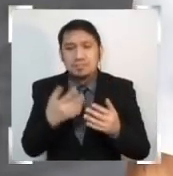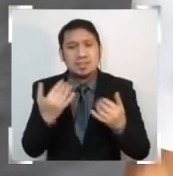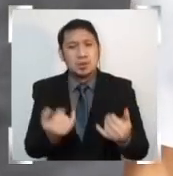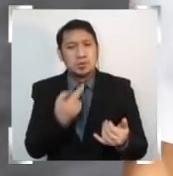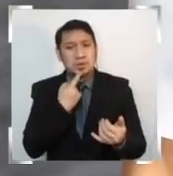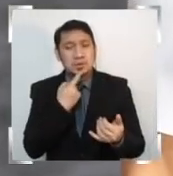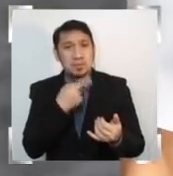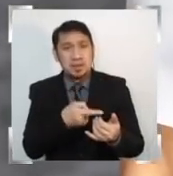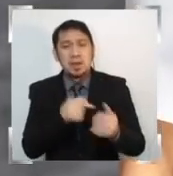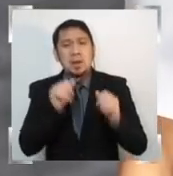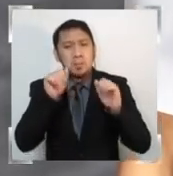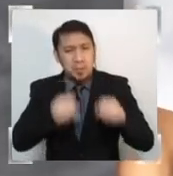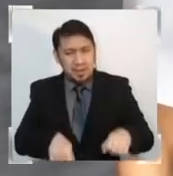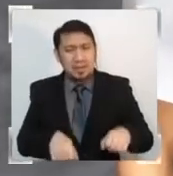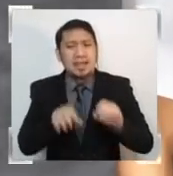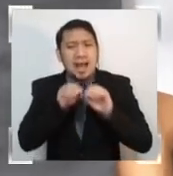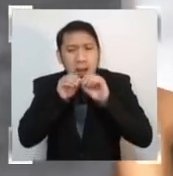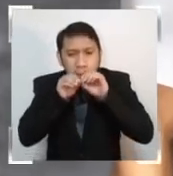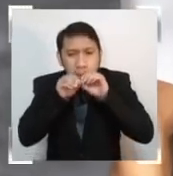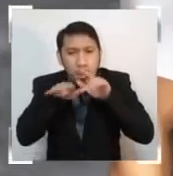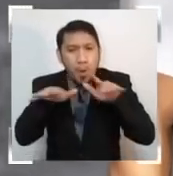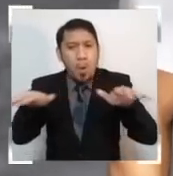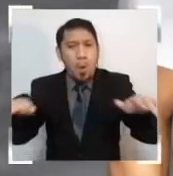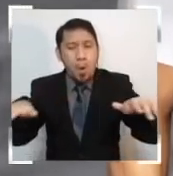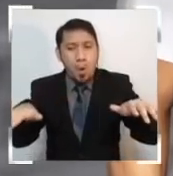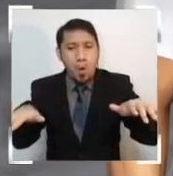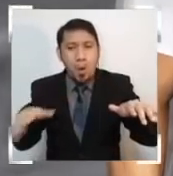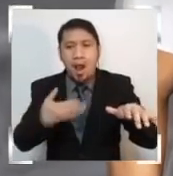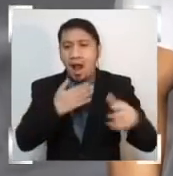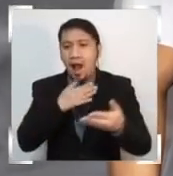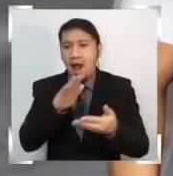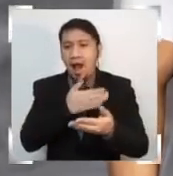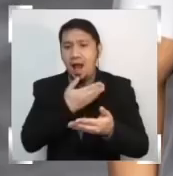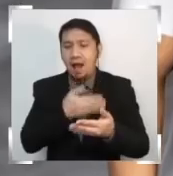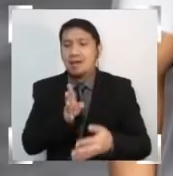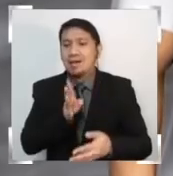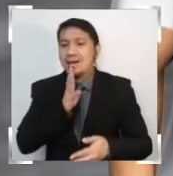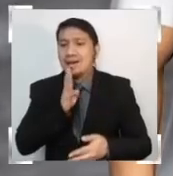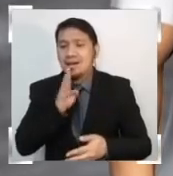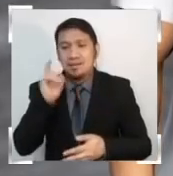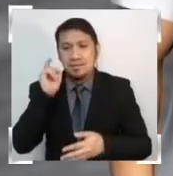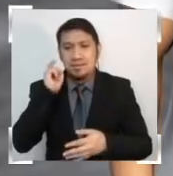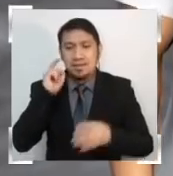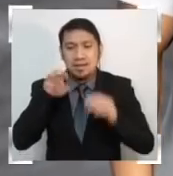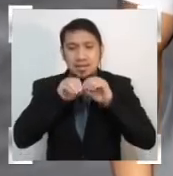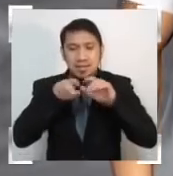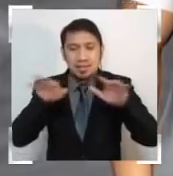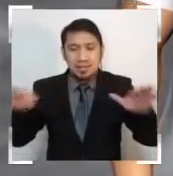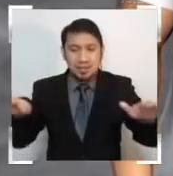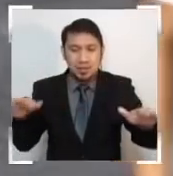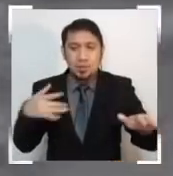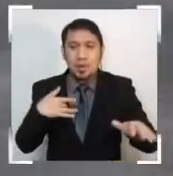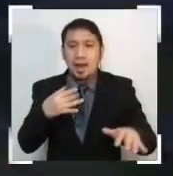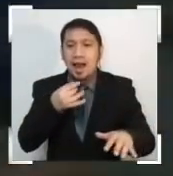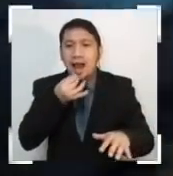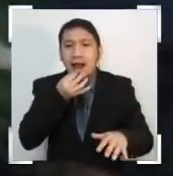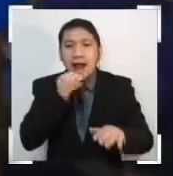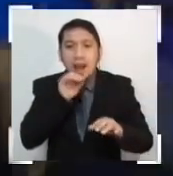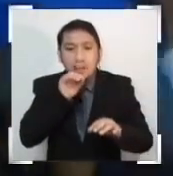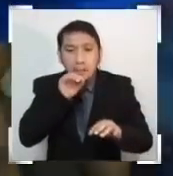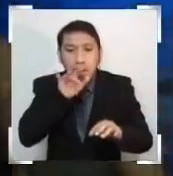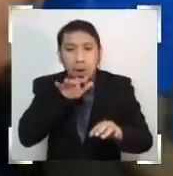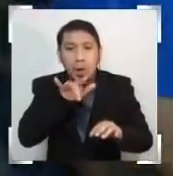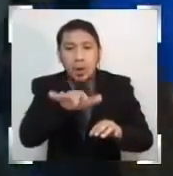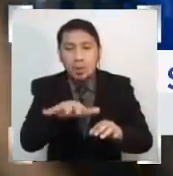chance ng hawahan ng COVID-19 kapag kumakanta o nagsasalita dahil mas maraming respiratory droplets ang naibubuga.